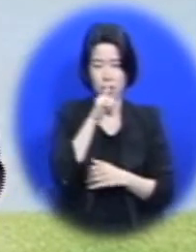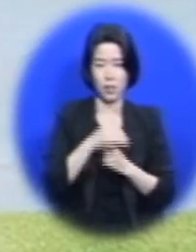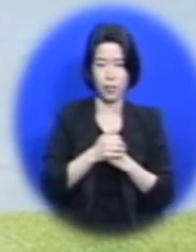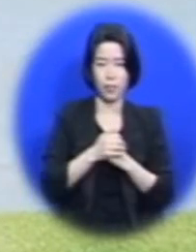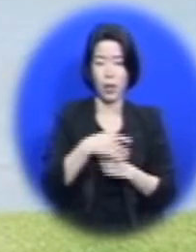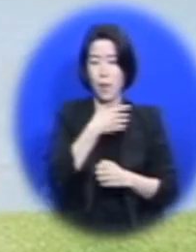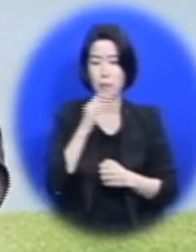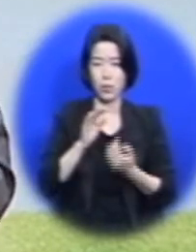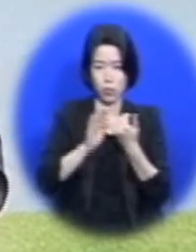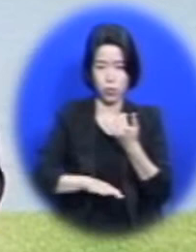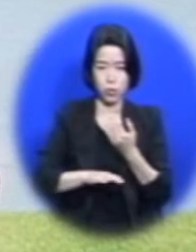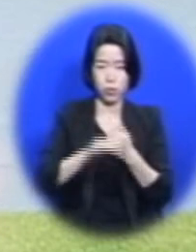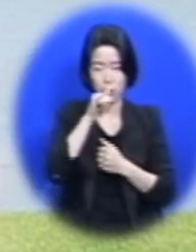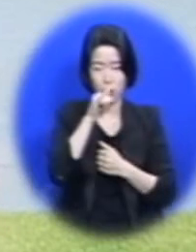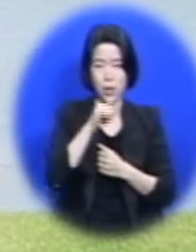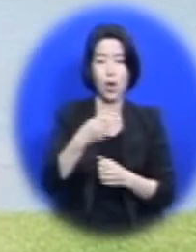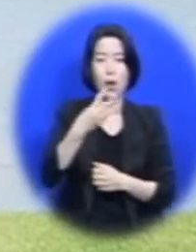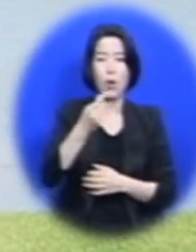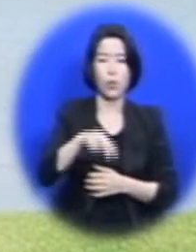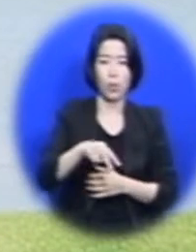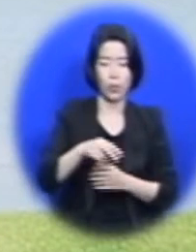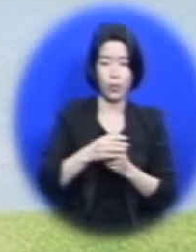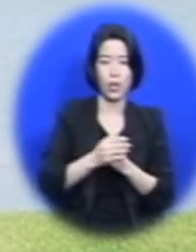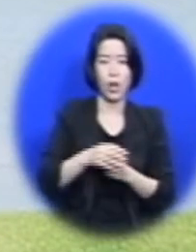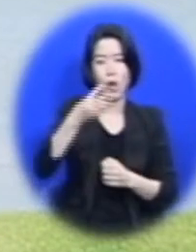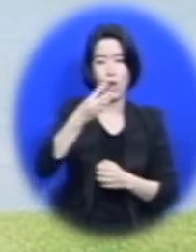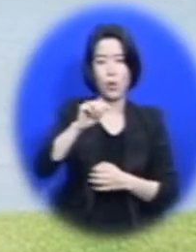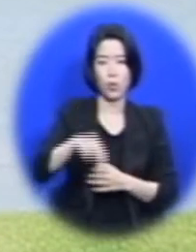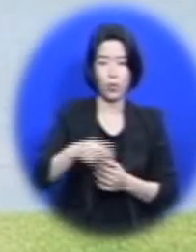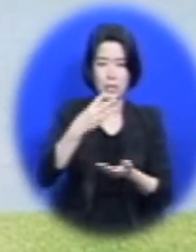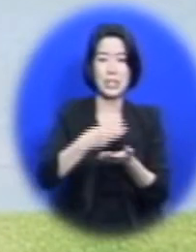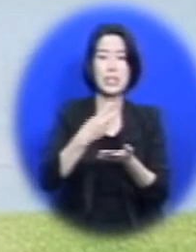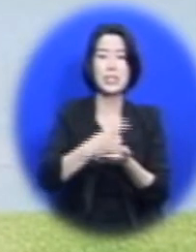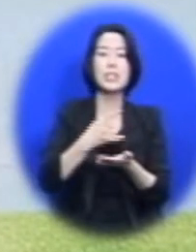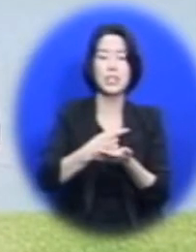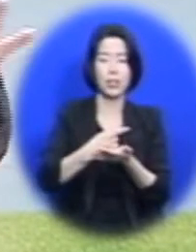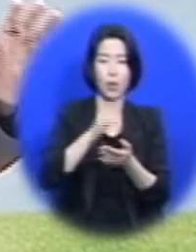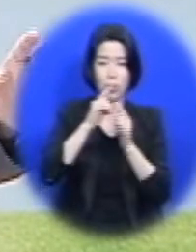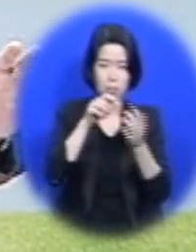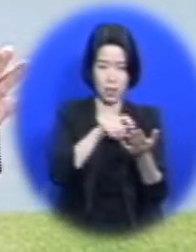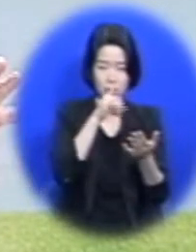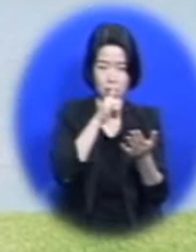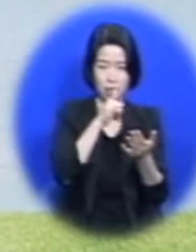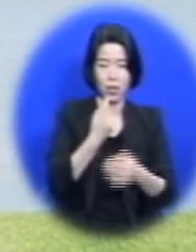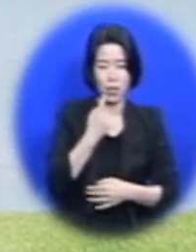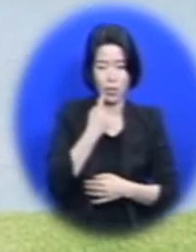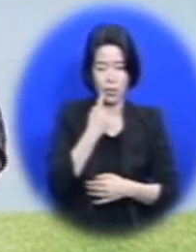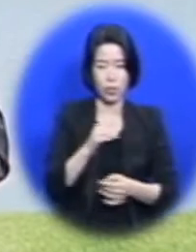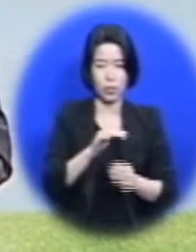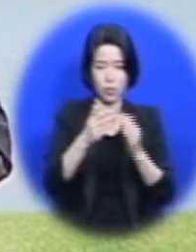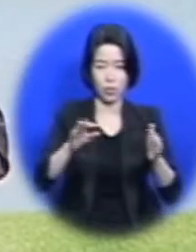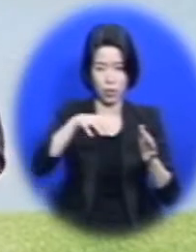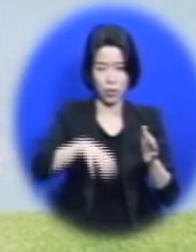베드로 후서에 보면 롯입니다. 롯. 롯은 의인이었다고. 그래서 그 소돔과 고모라에서 살면서